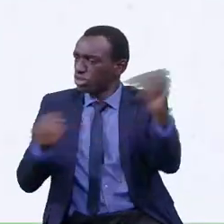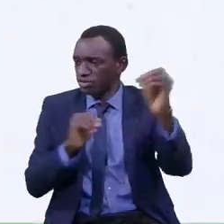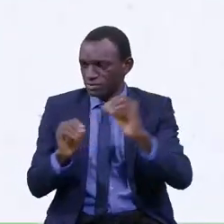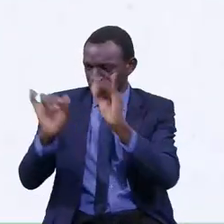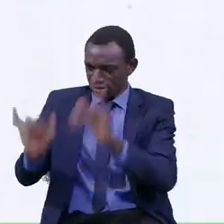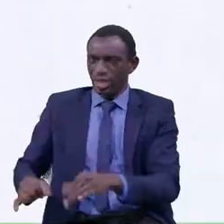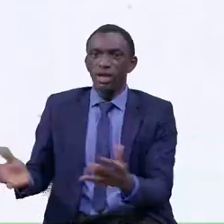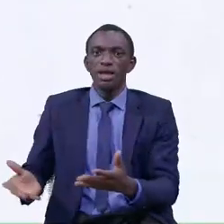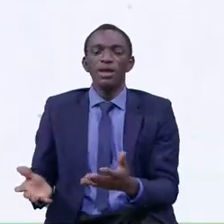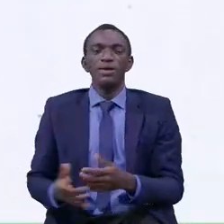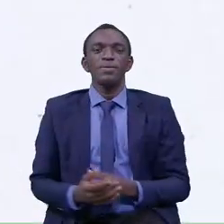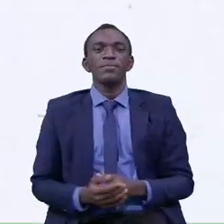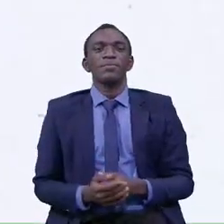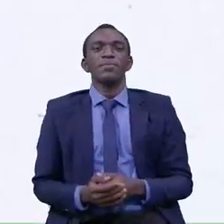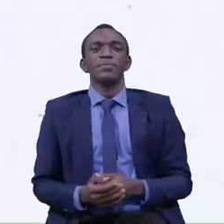ne nous quitte pas.